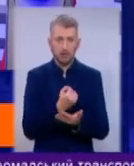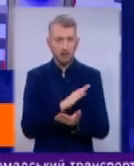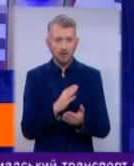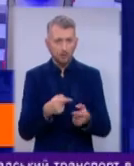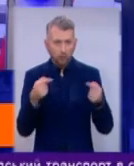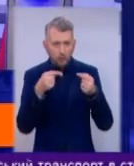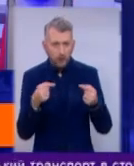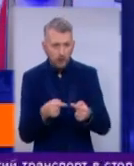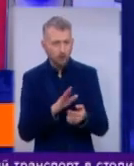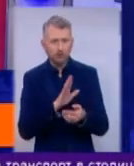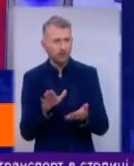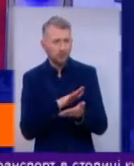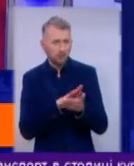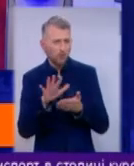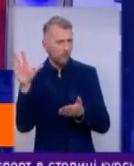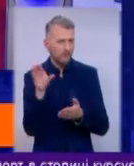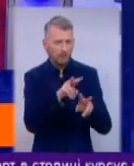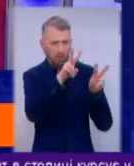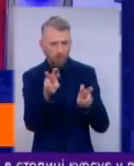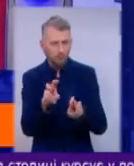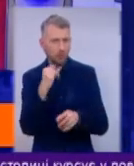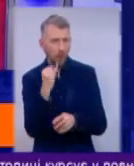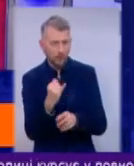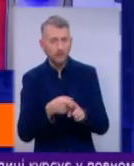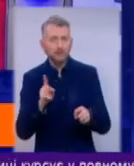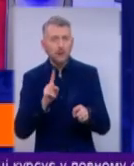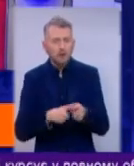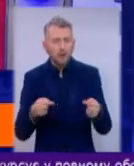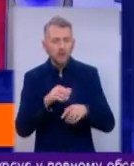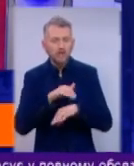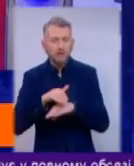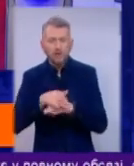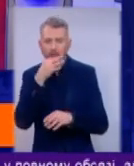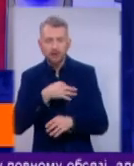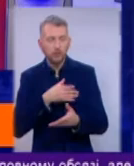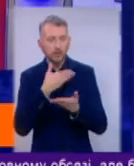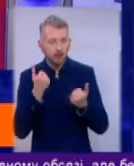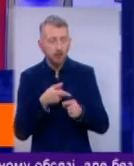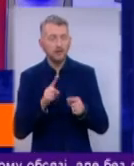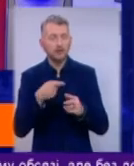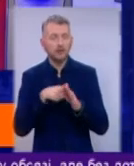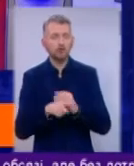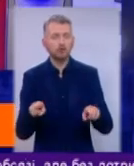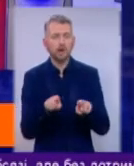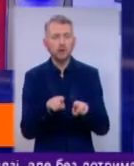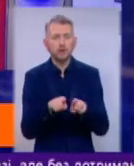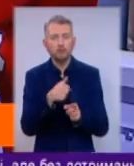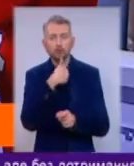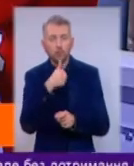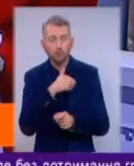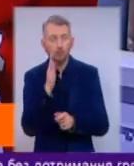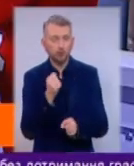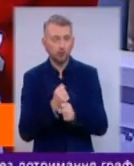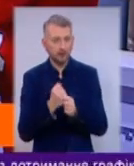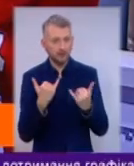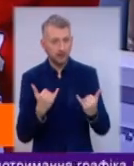огульно, всі погані, а це конкретні факти, на які немає відповіді. І от це, воно говорить про те, що таку саму спробу, очевидно, будуть робити